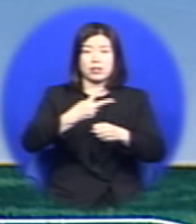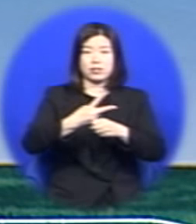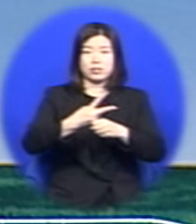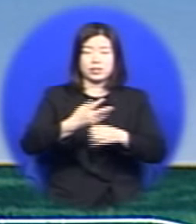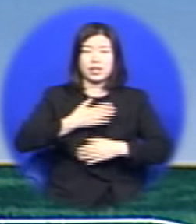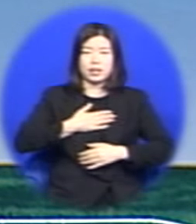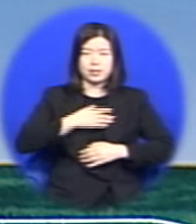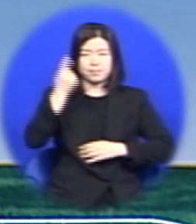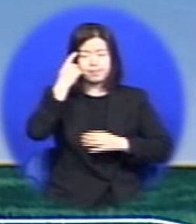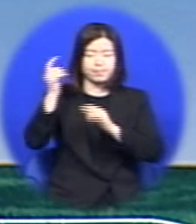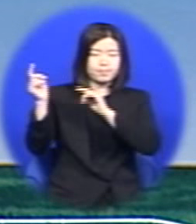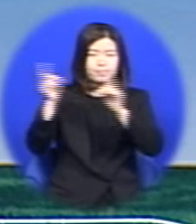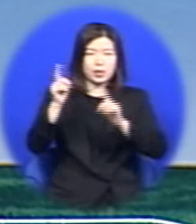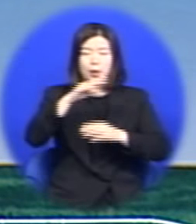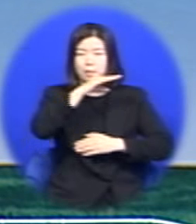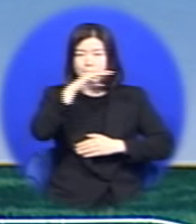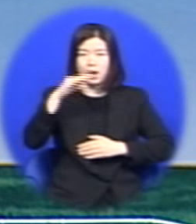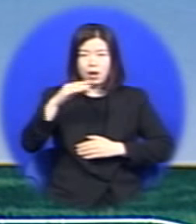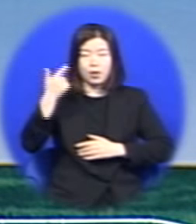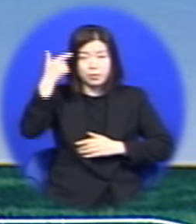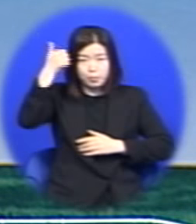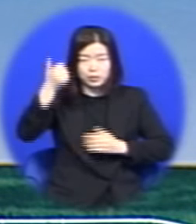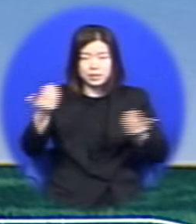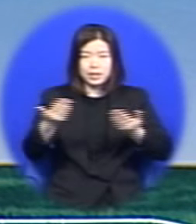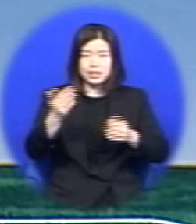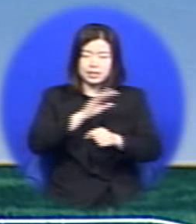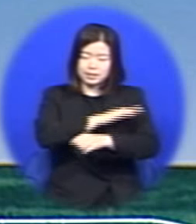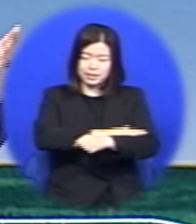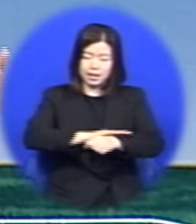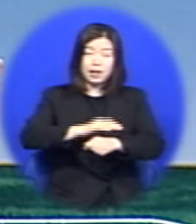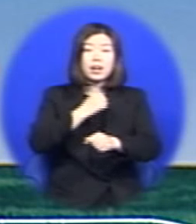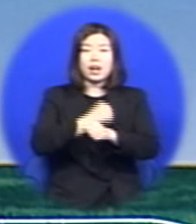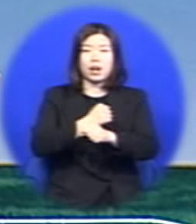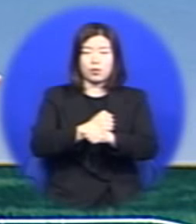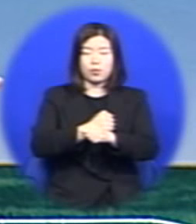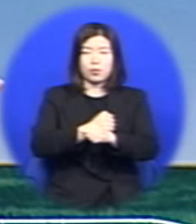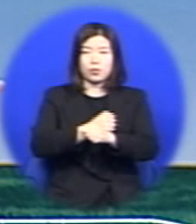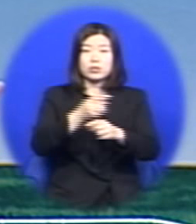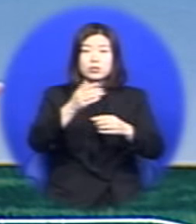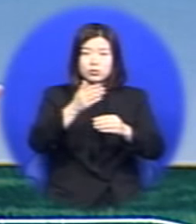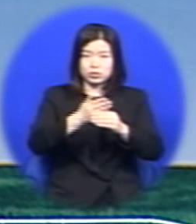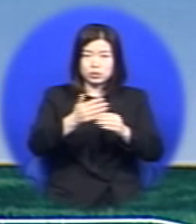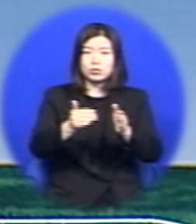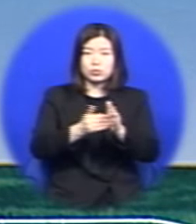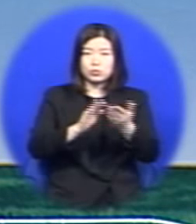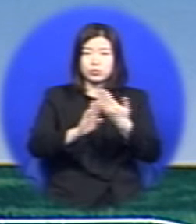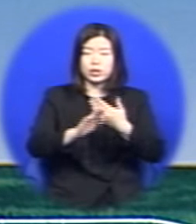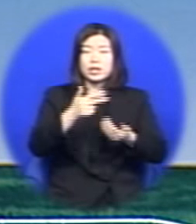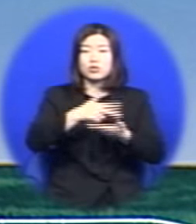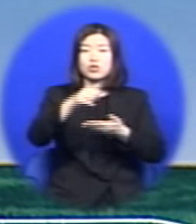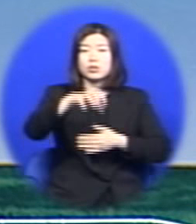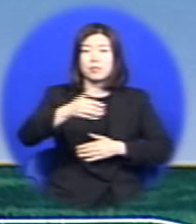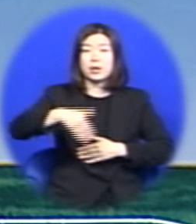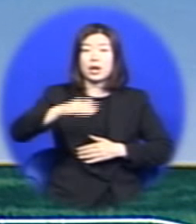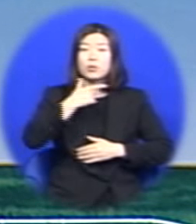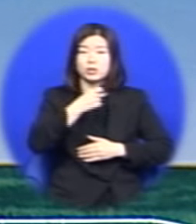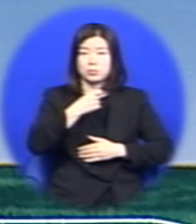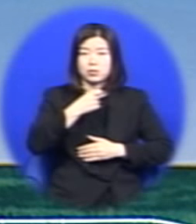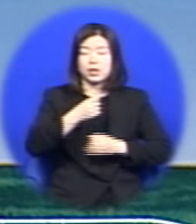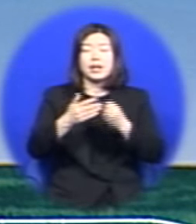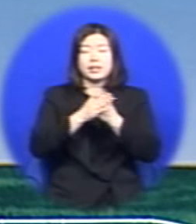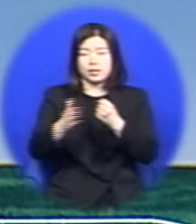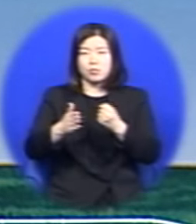살고 제대로 목회도 한번 해보고 그렇게 하다가 주님 앞에 가야지. 그래서 그 의사분을